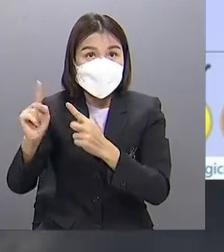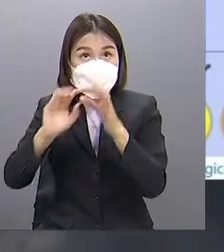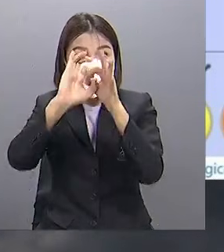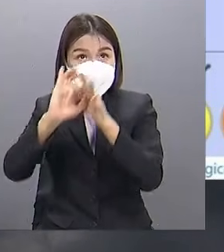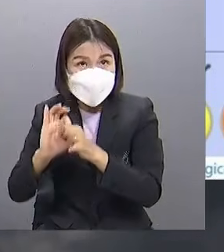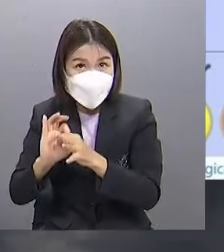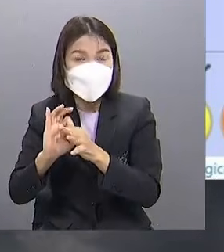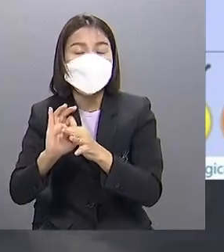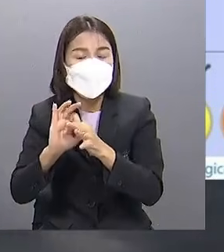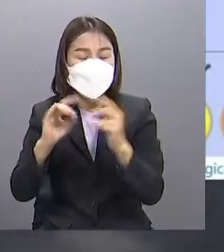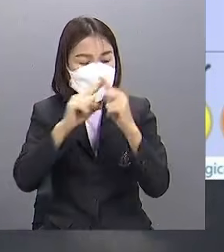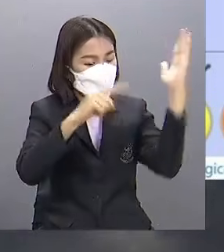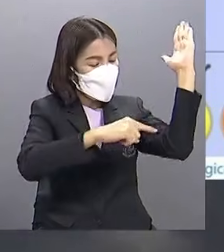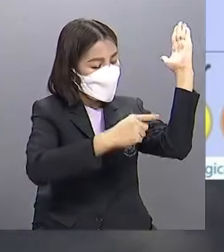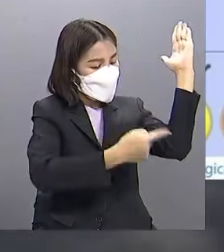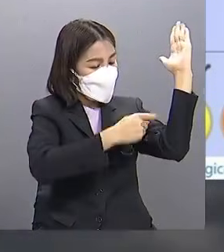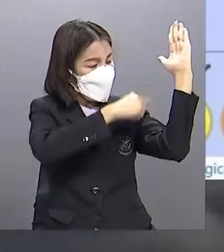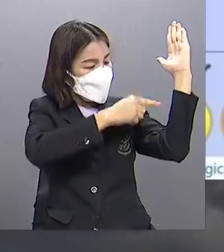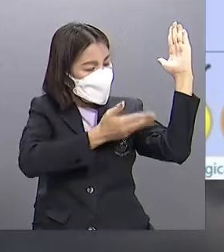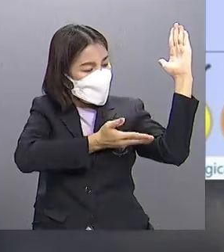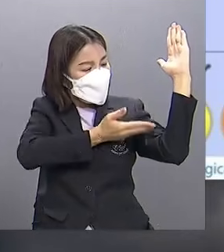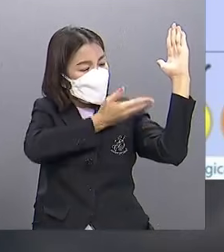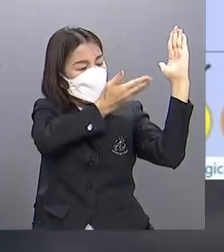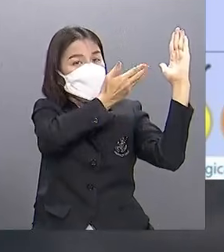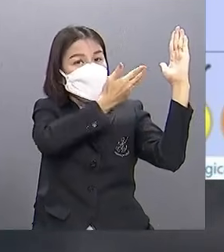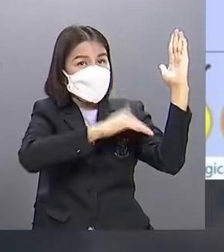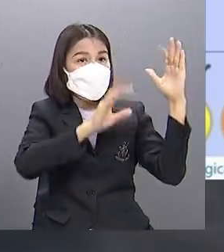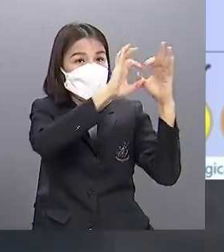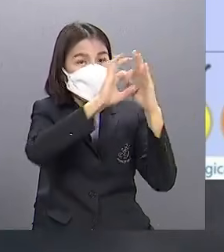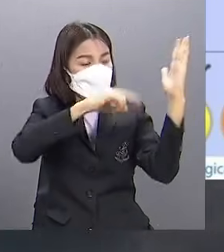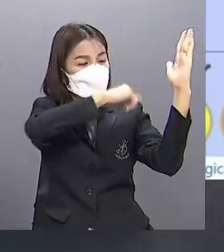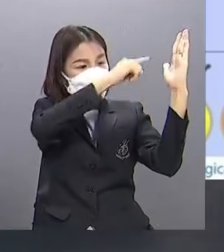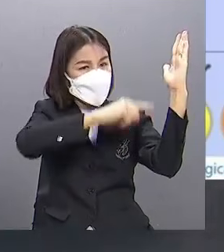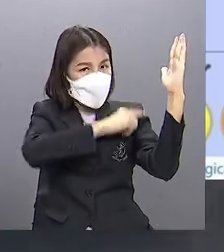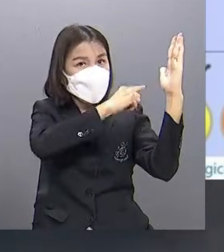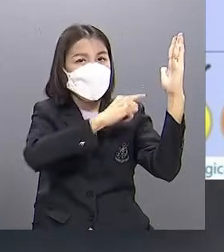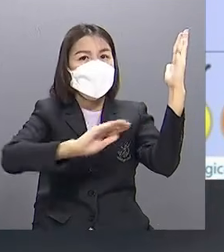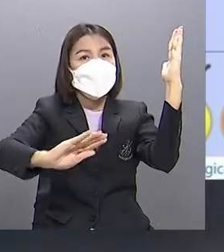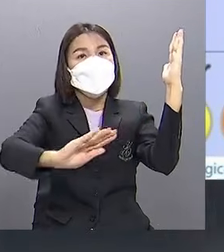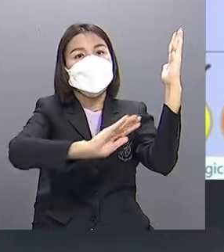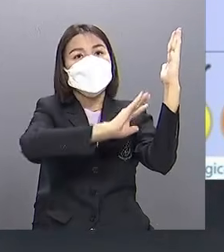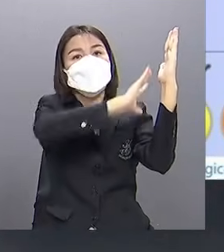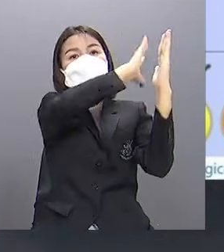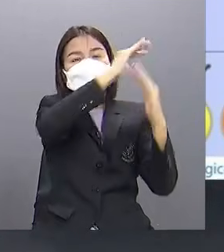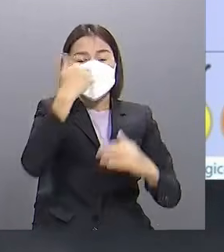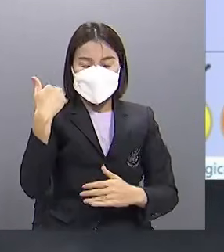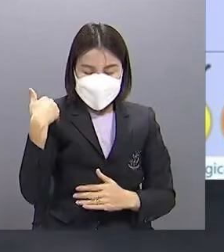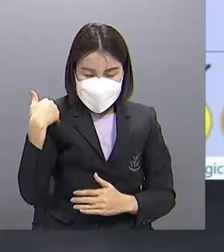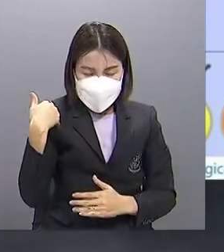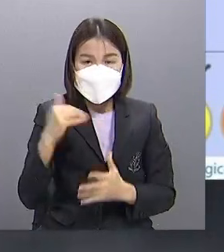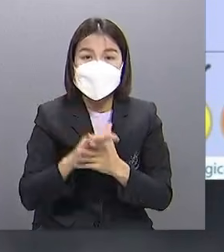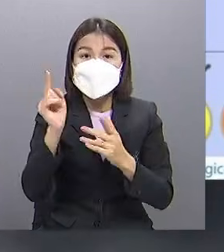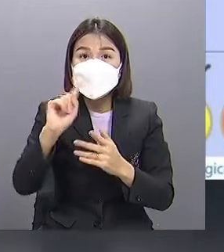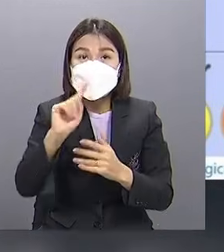างเหนือเล็กน้อยก่อนจะเคลื่อนตัวลงสู่ทะเลจีนใต้และผ่านเกาะไฮล้ำเข้าสู่อ่าวตังเกียในช่วงวันที่12-13กันยายน